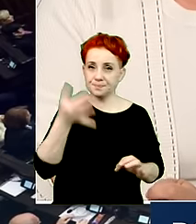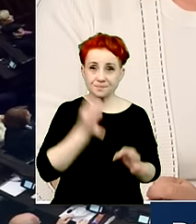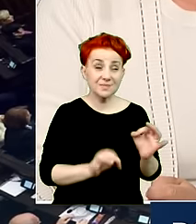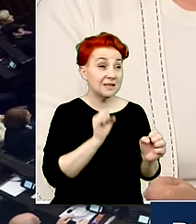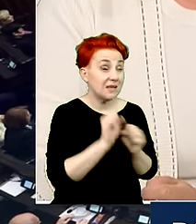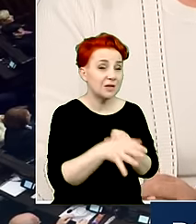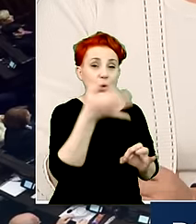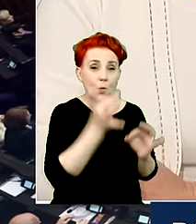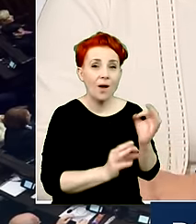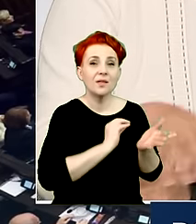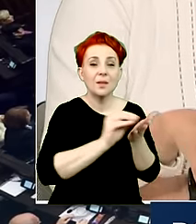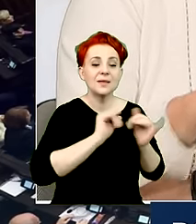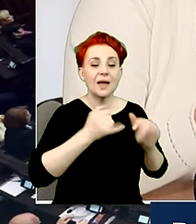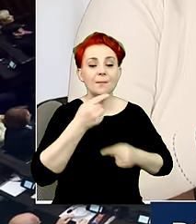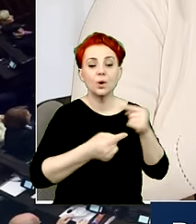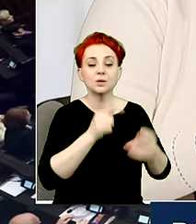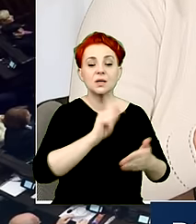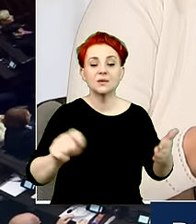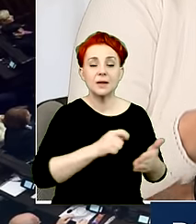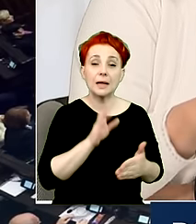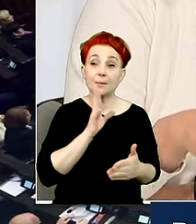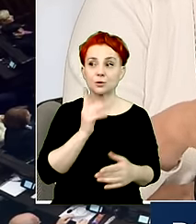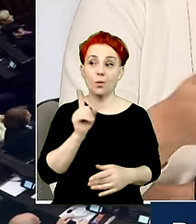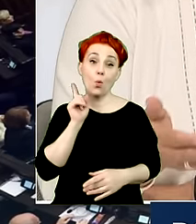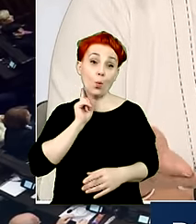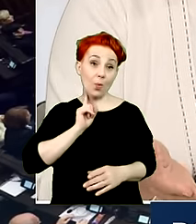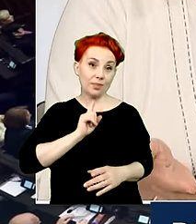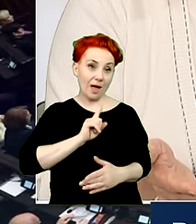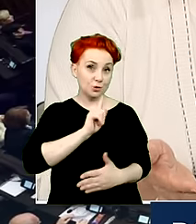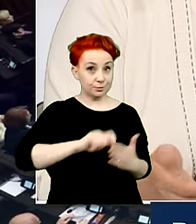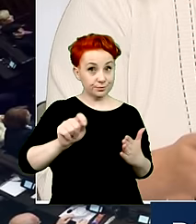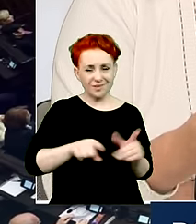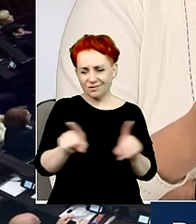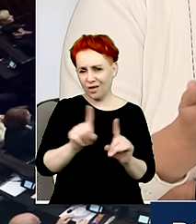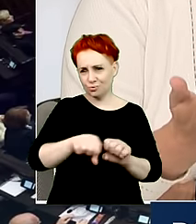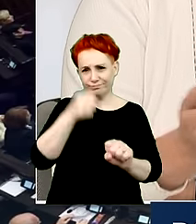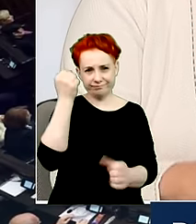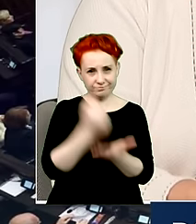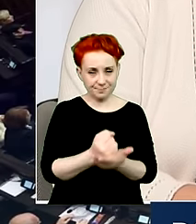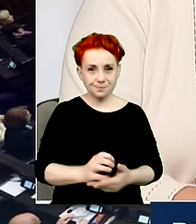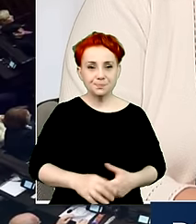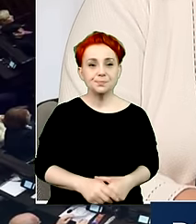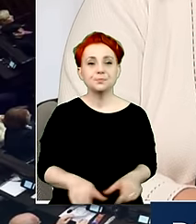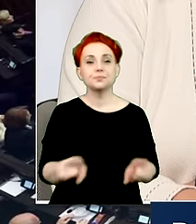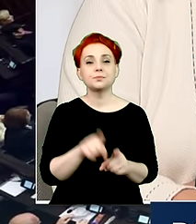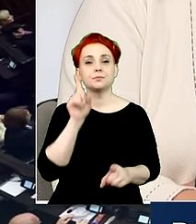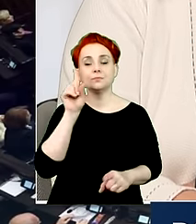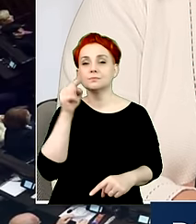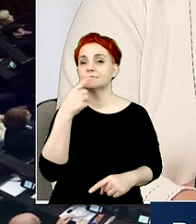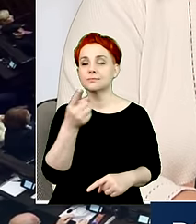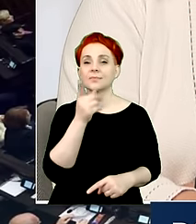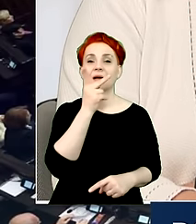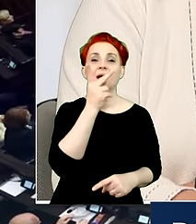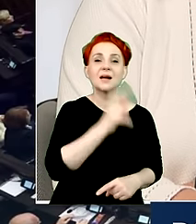czym polega proces likwidacji, chyba że to była pozorna likwidacja, co jest też łamanie prawa. I tutaj pan mówi, że Krajowa Rada nie